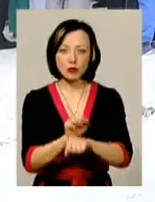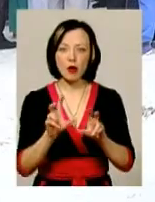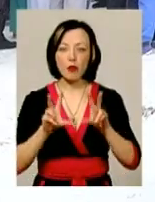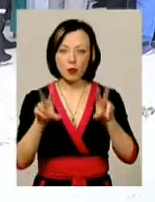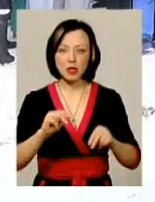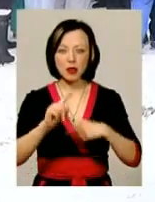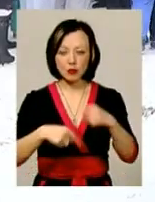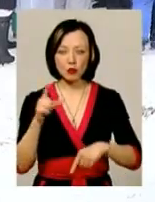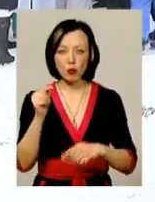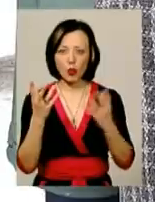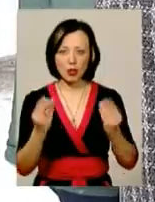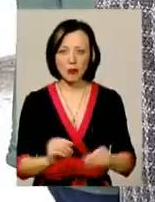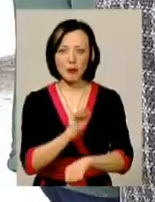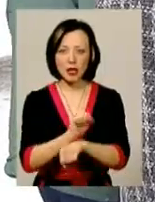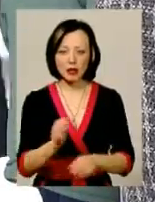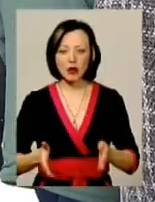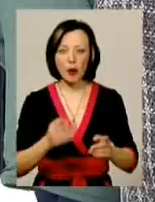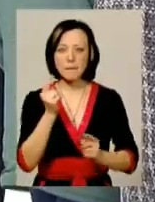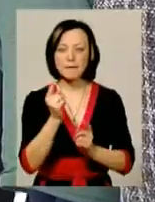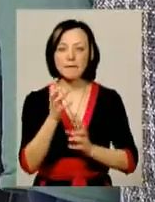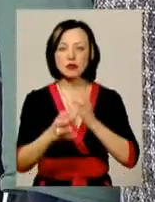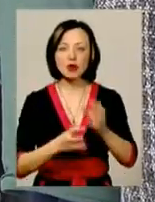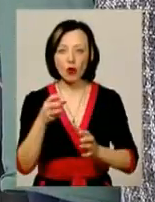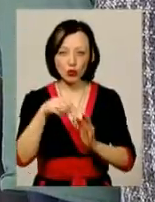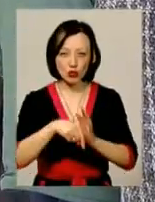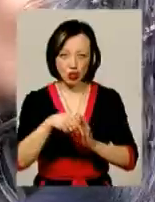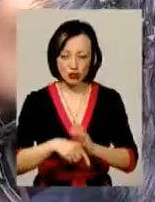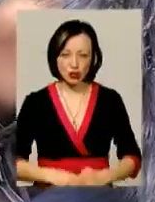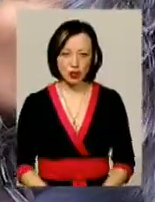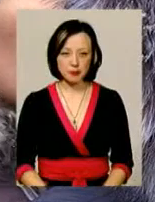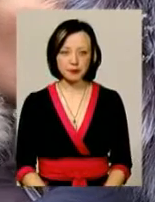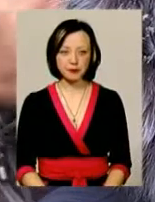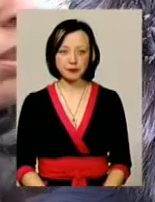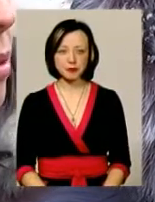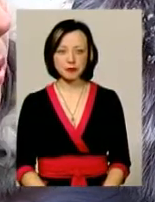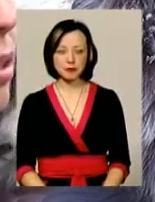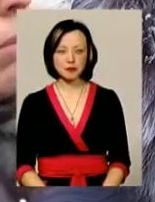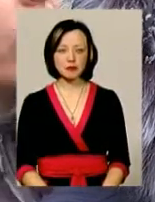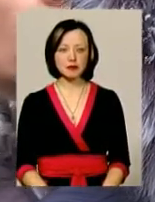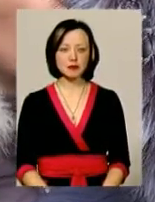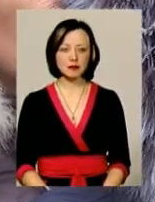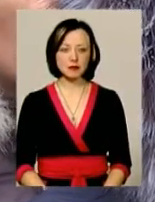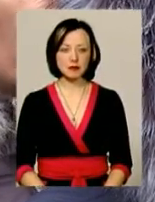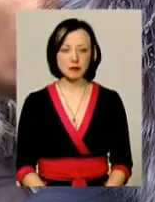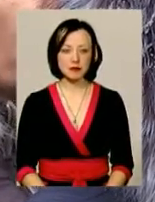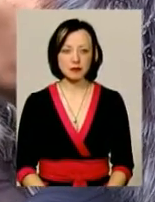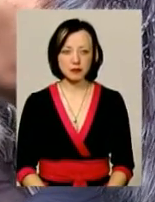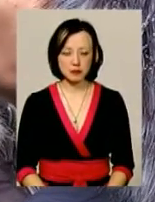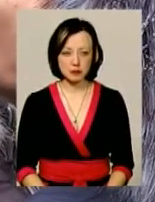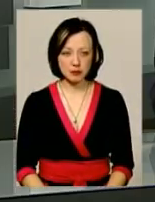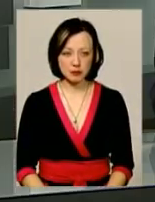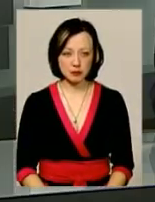пообіцяли наступного понеділка перекрити трасу міжнародного значення. Ірина Аріон, Олександр Горішевський, новини «Поділля-Центр».